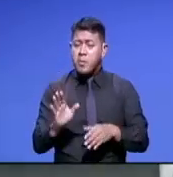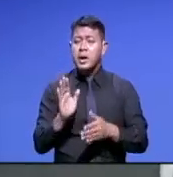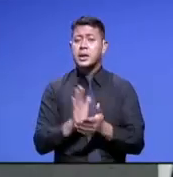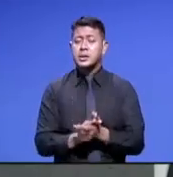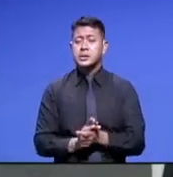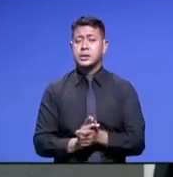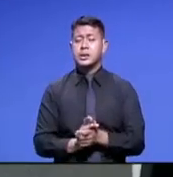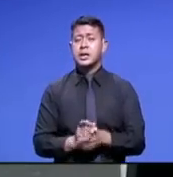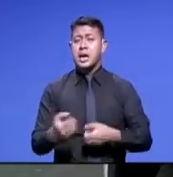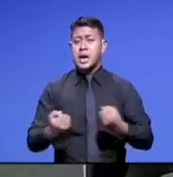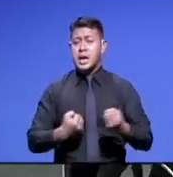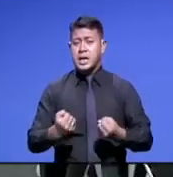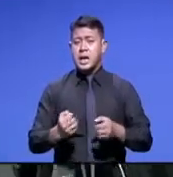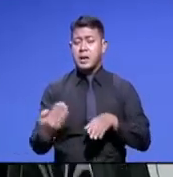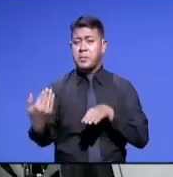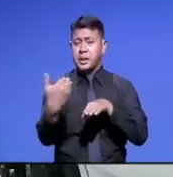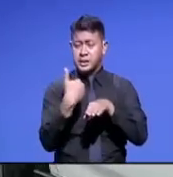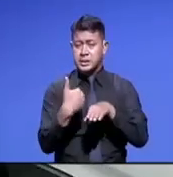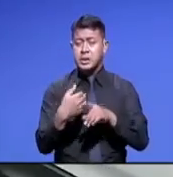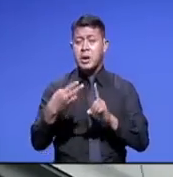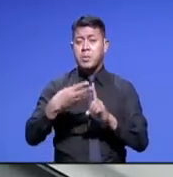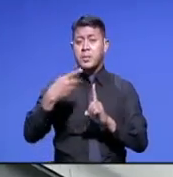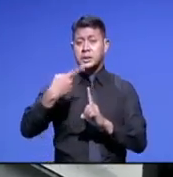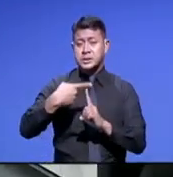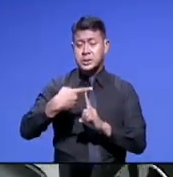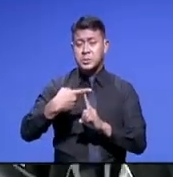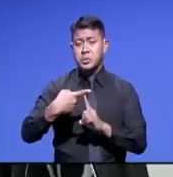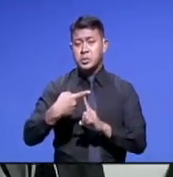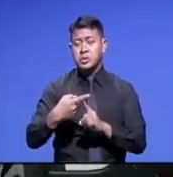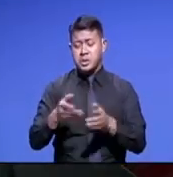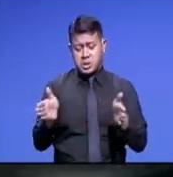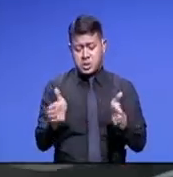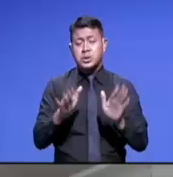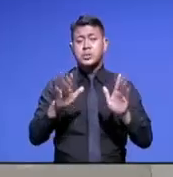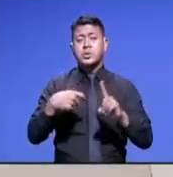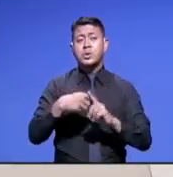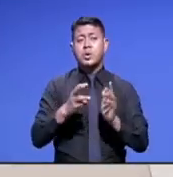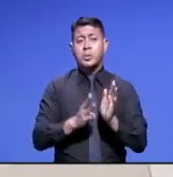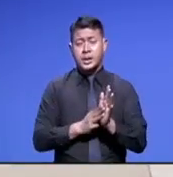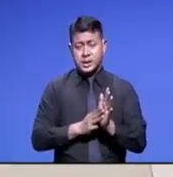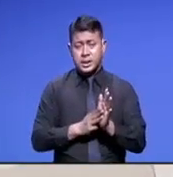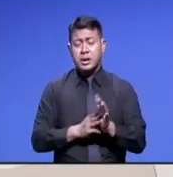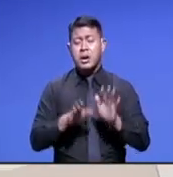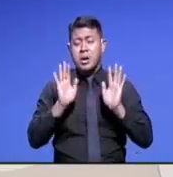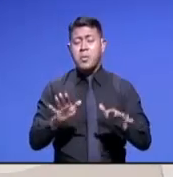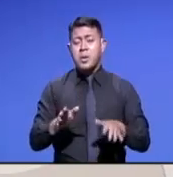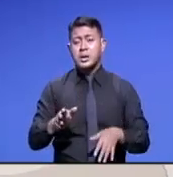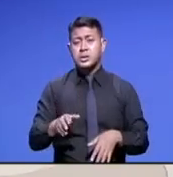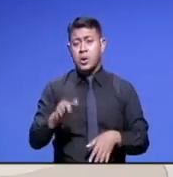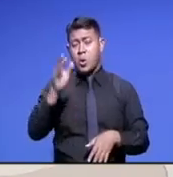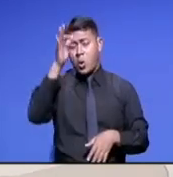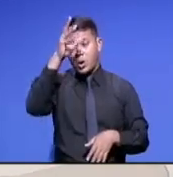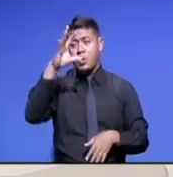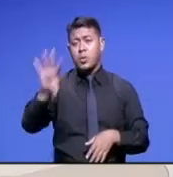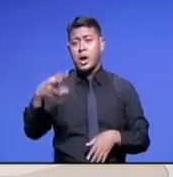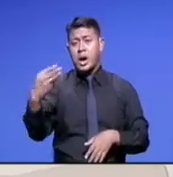melintas, padahal kalau kita bilang jarak antara Brebes Timur dan juga titik ini hanya sekitar 10 km, sehingga ternyata masih banyak dari para pemudik yang